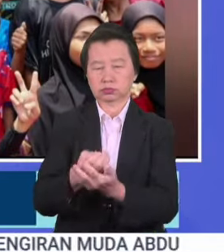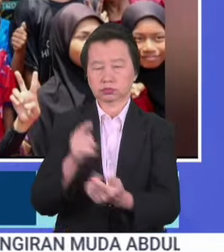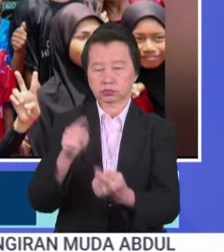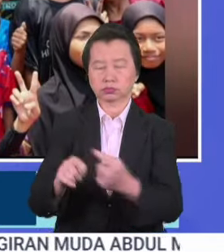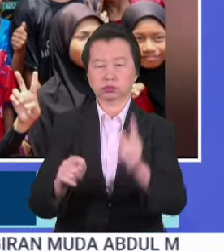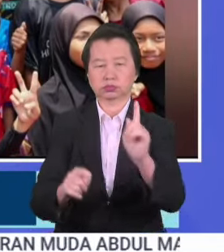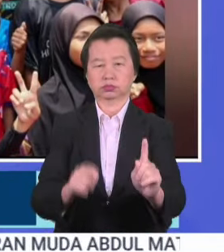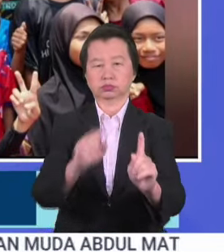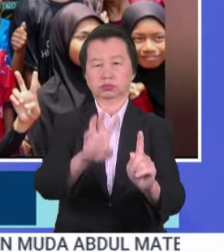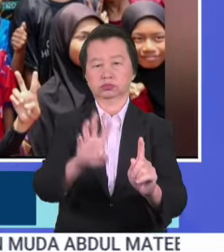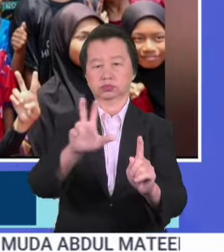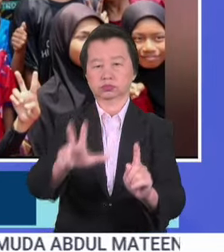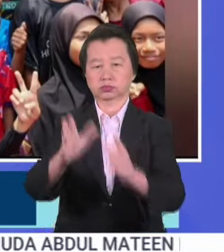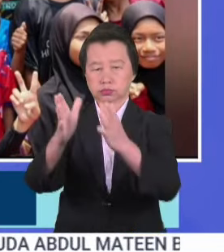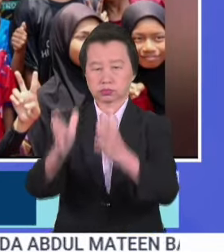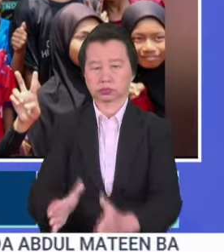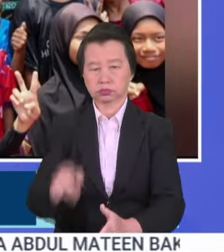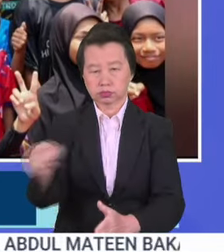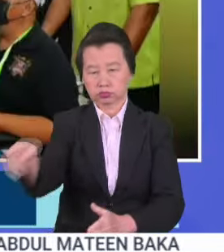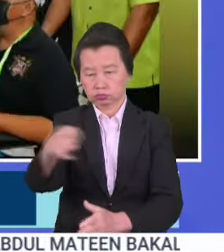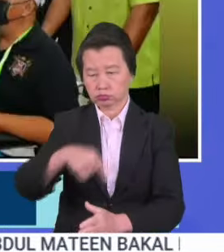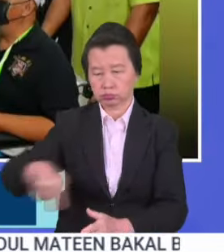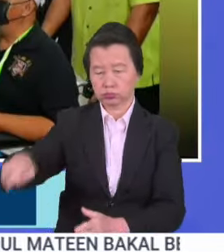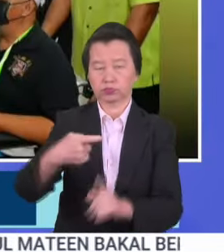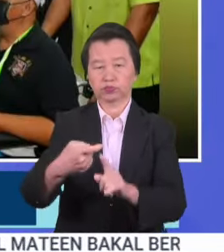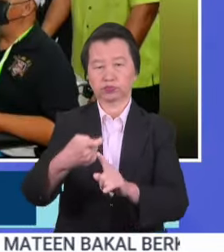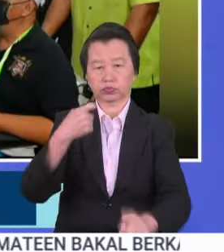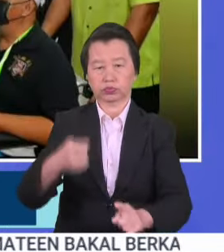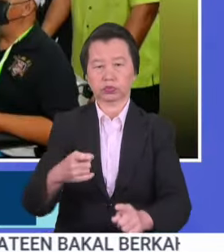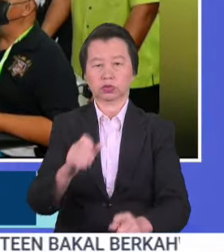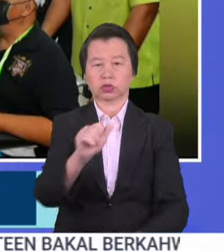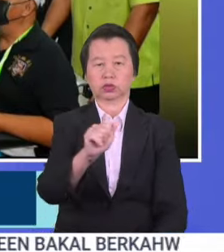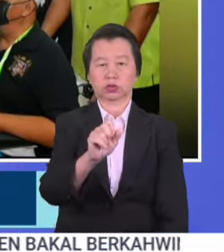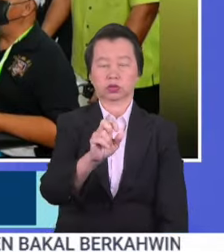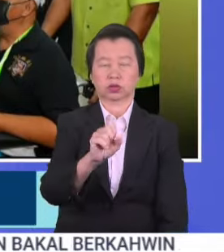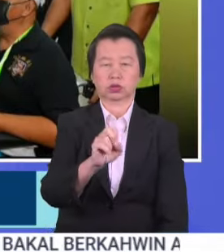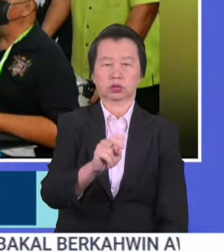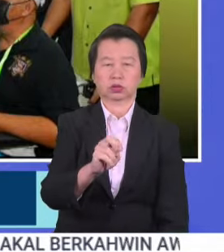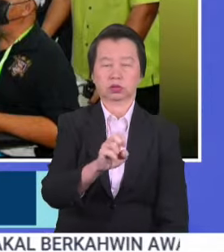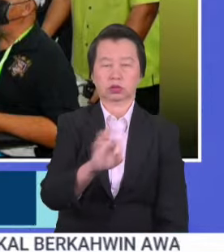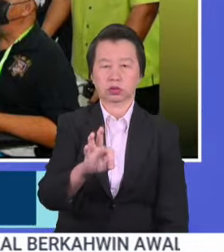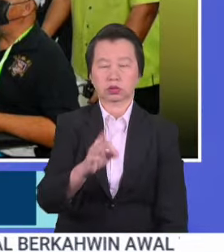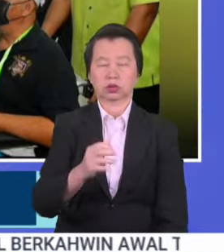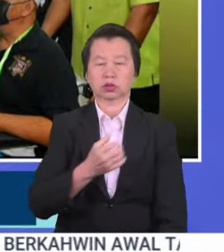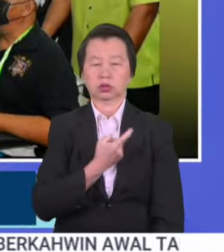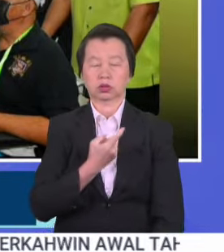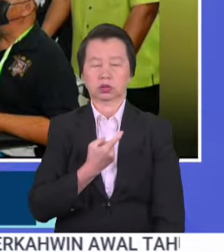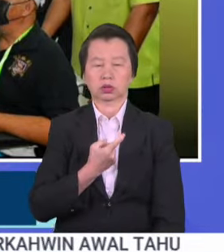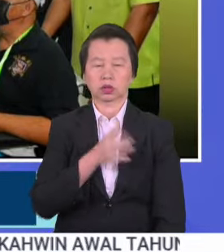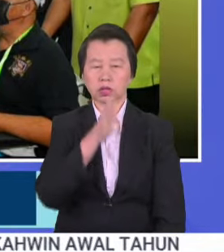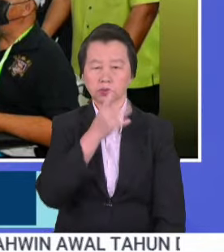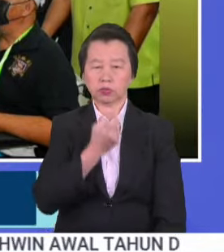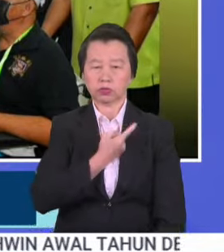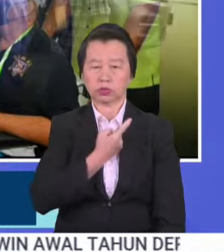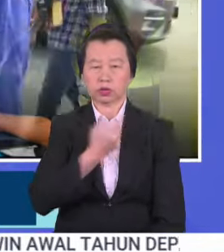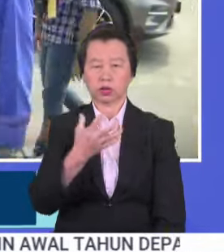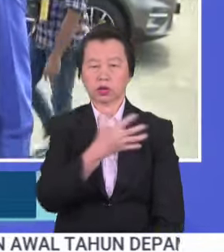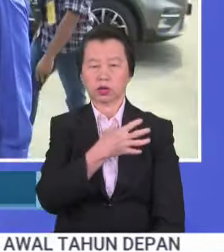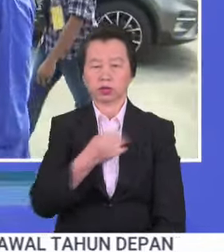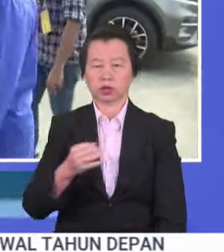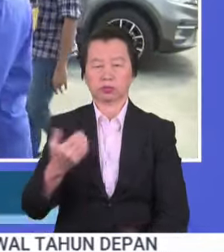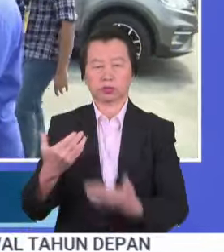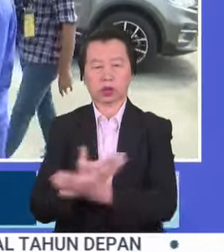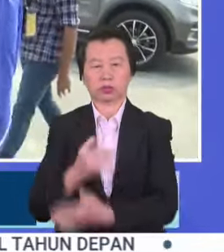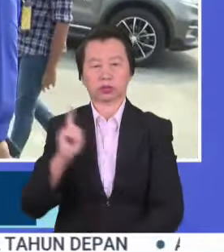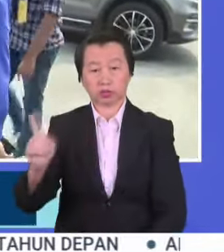kepada 143 penerima yang antaranya terdiri daripada asnaf, ibu tunggal dan saudara baharu.